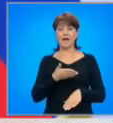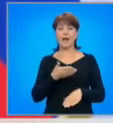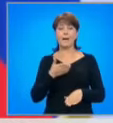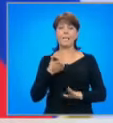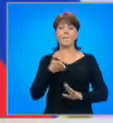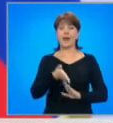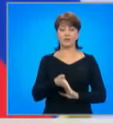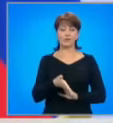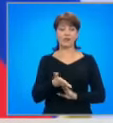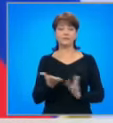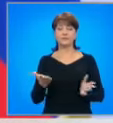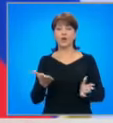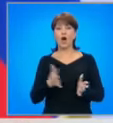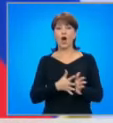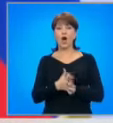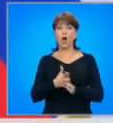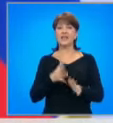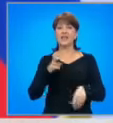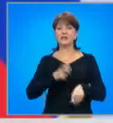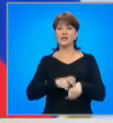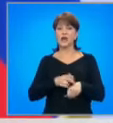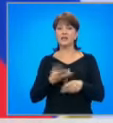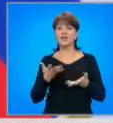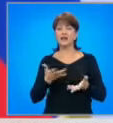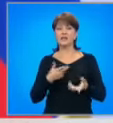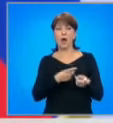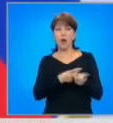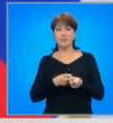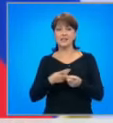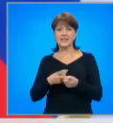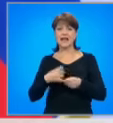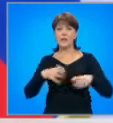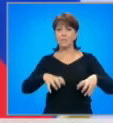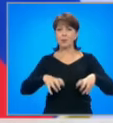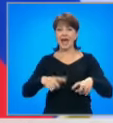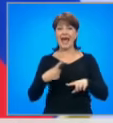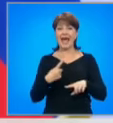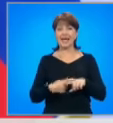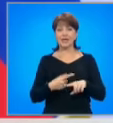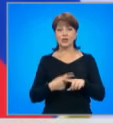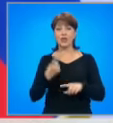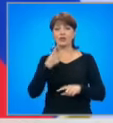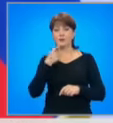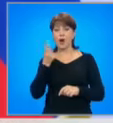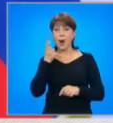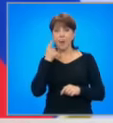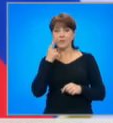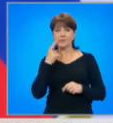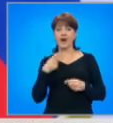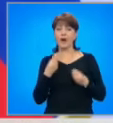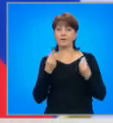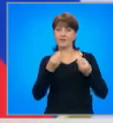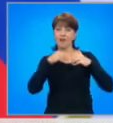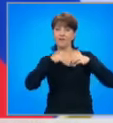8 дълги години хората в Донбас бяха подлагани на геноцид, обстрели и блокада. Херсон и Запорожие се опитваха да им внушат омраза